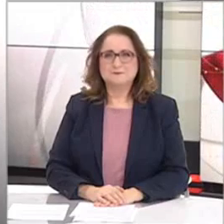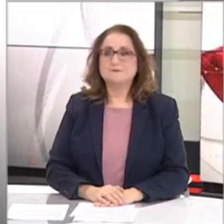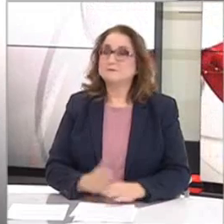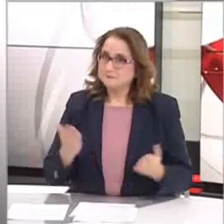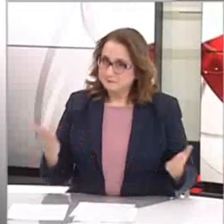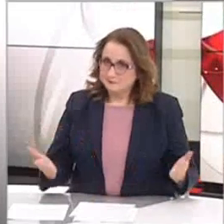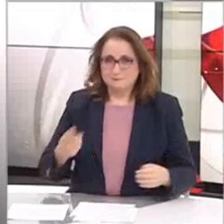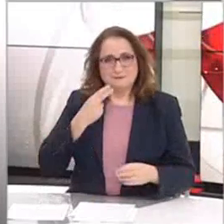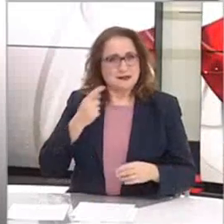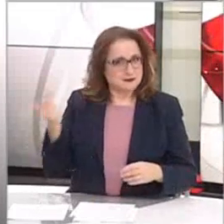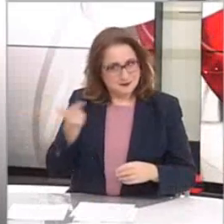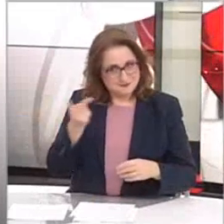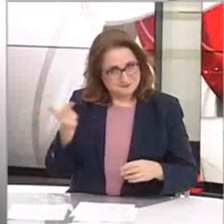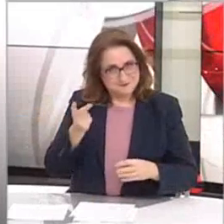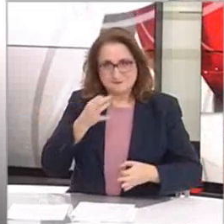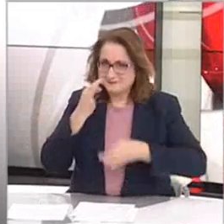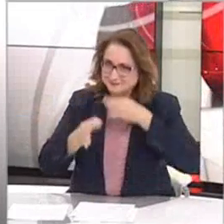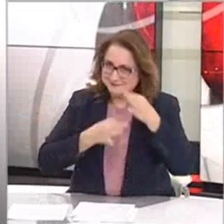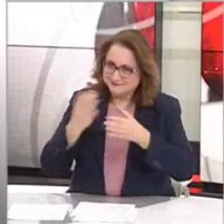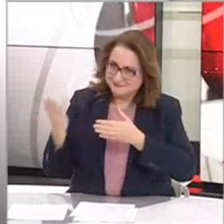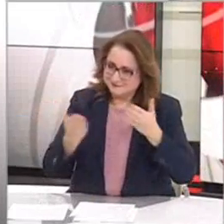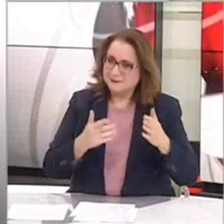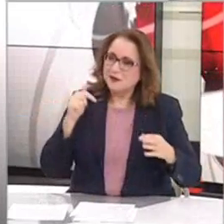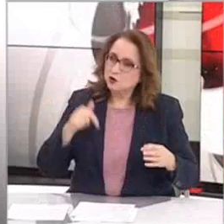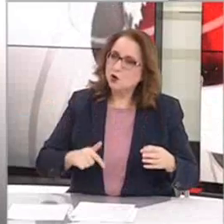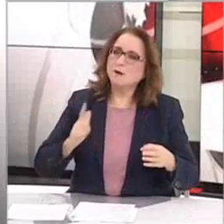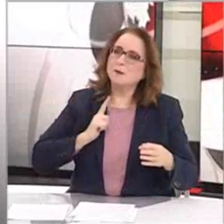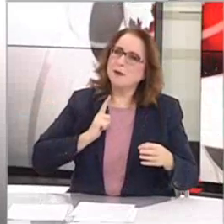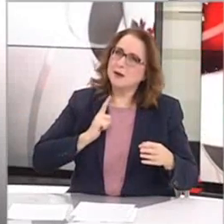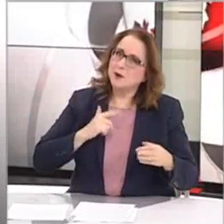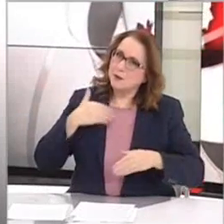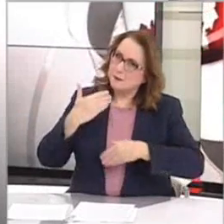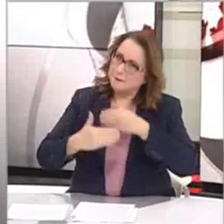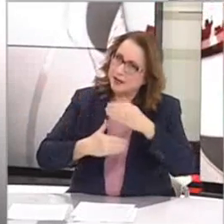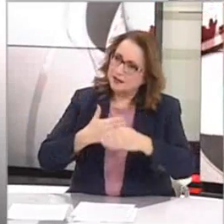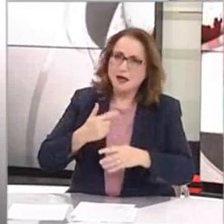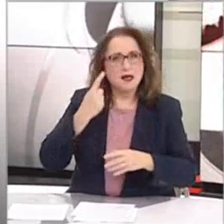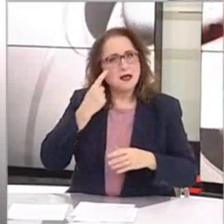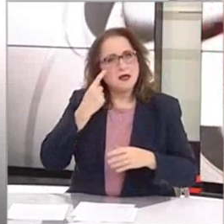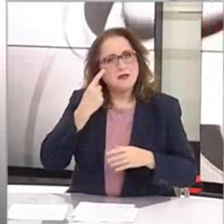Ακούσαμε λοιπόν τη συνομιλία των δύο ηγετών. Αναμένουμε, όπως αναφέραμε και νωρίτερα, τις κοινές δηλώσεις.